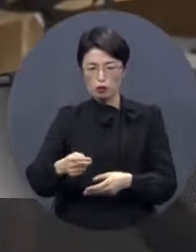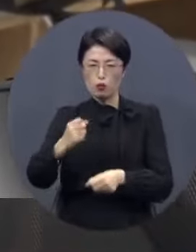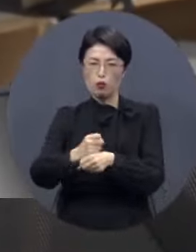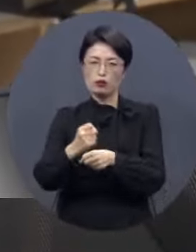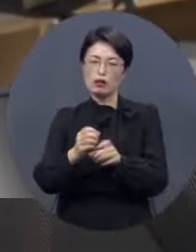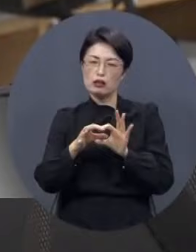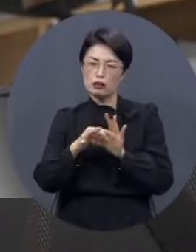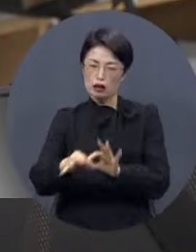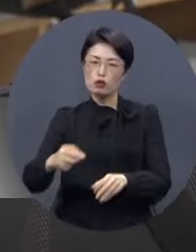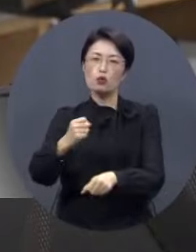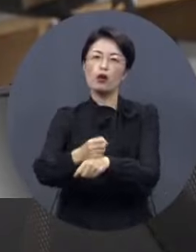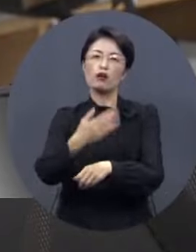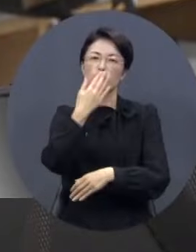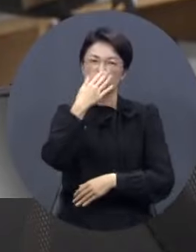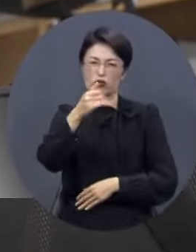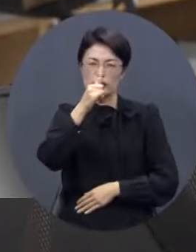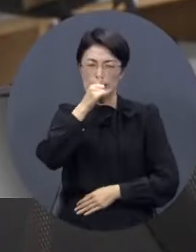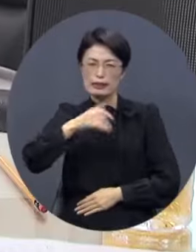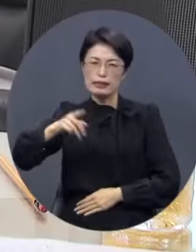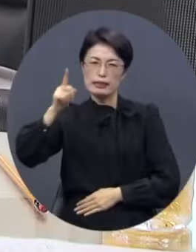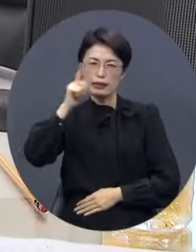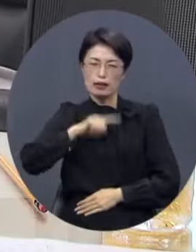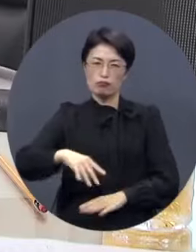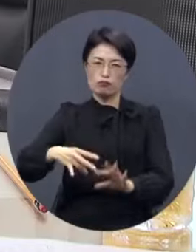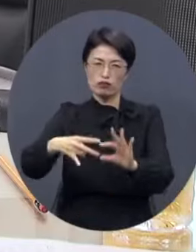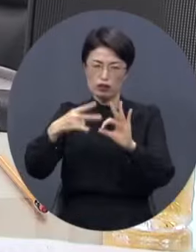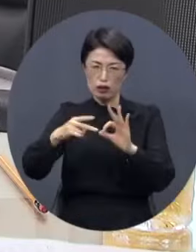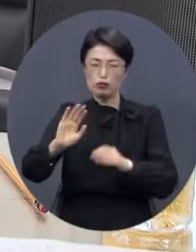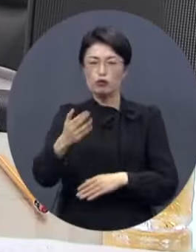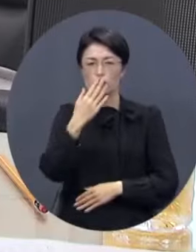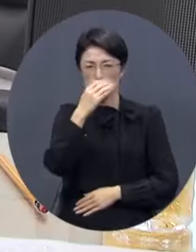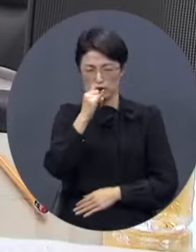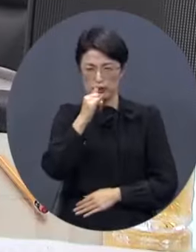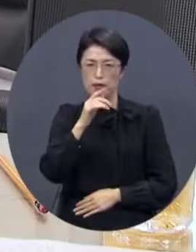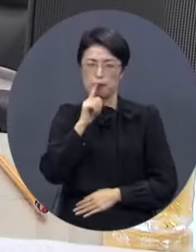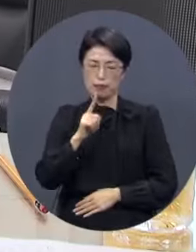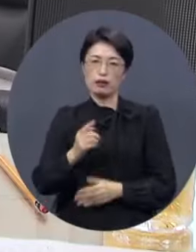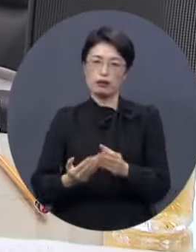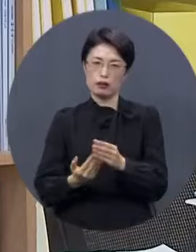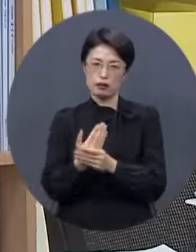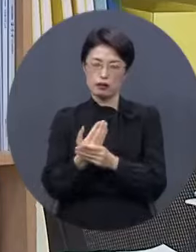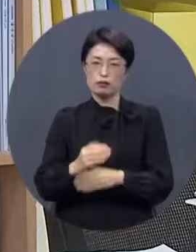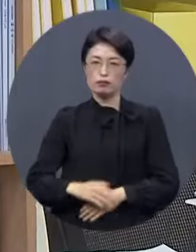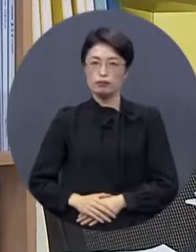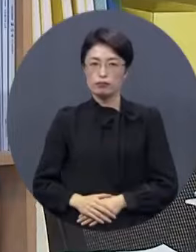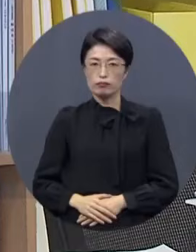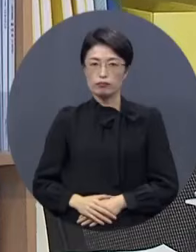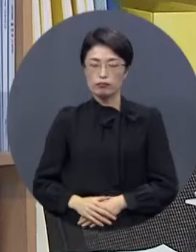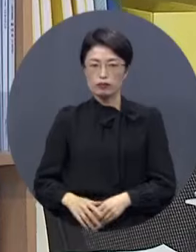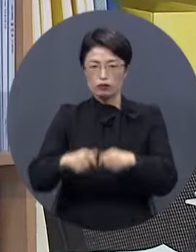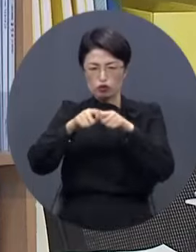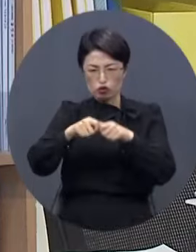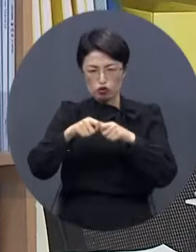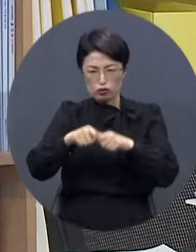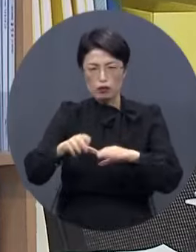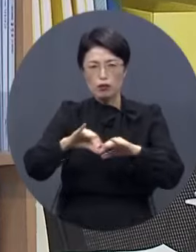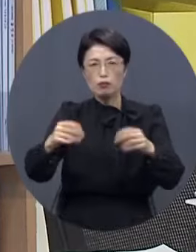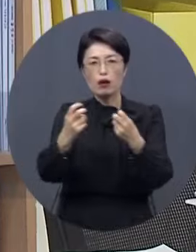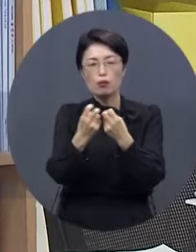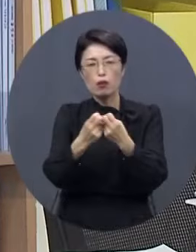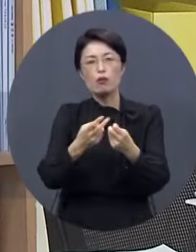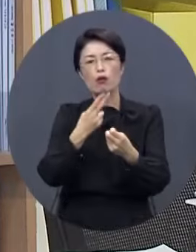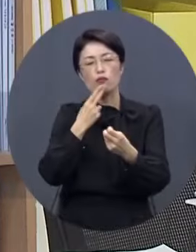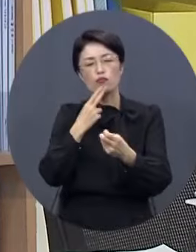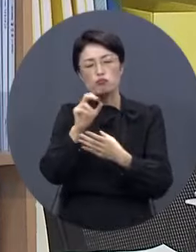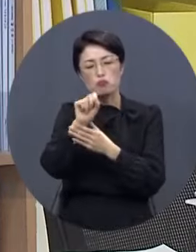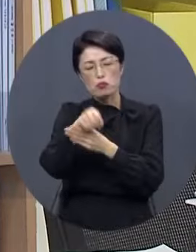수 있다는 나쁜 선례가 될 수 있다는 지적도 나오고 있습니다. 구체적인 대안 말은 없이 허가